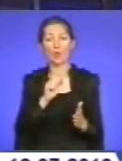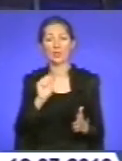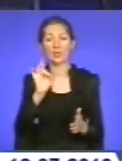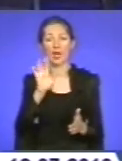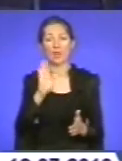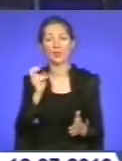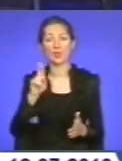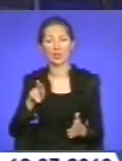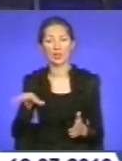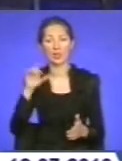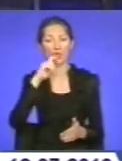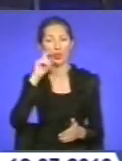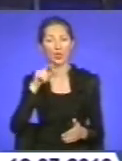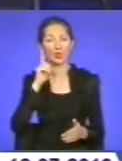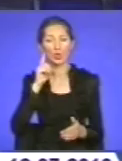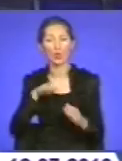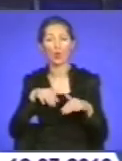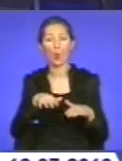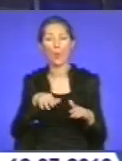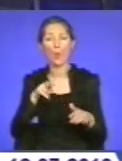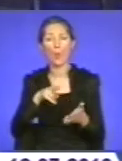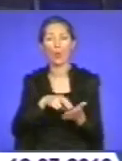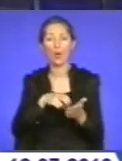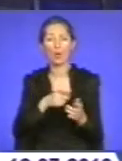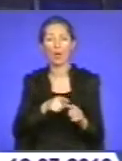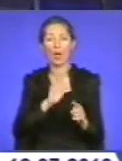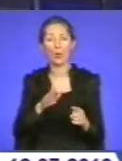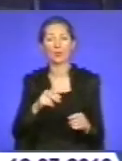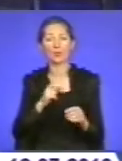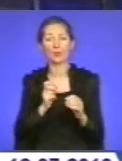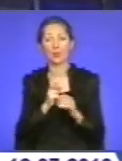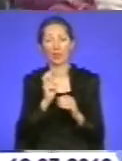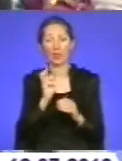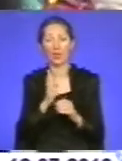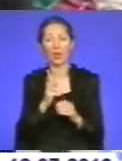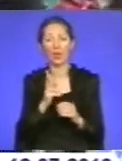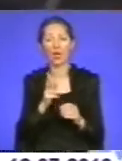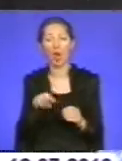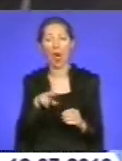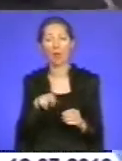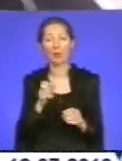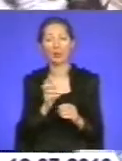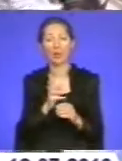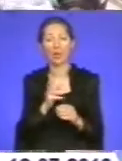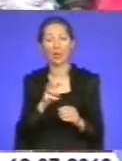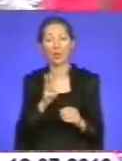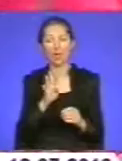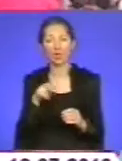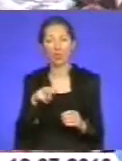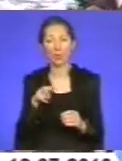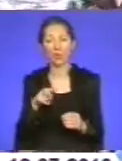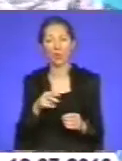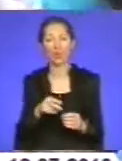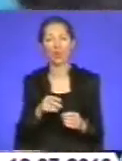Прощу, яка відбудеться 13-14 липня у Маріїському духовному центрі. Дуже вдячна Матінці Божій. Я була дуже хвора, але